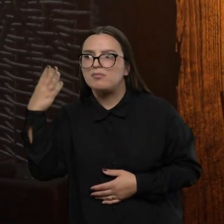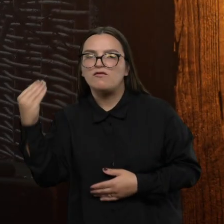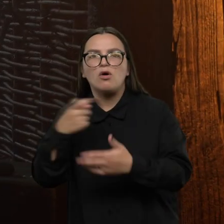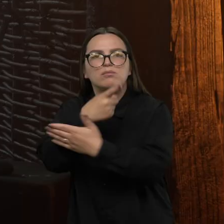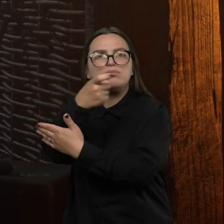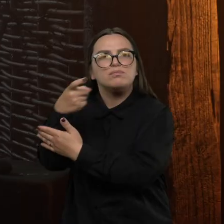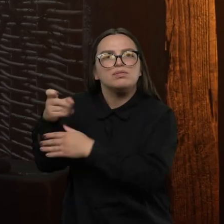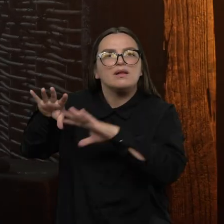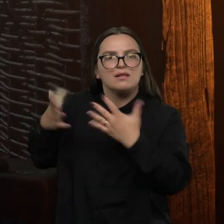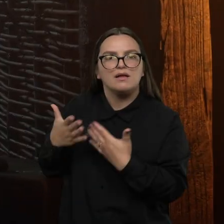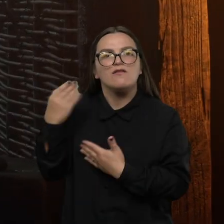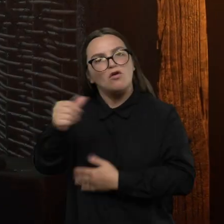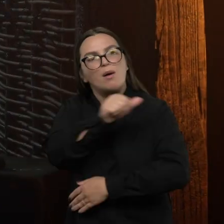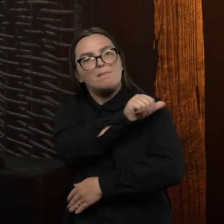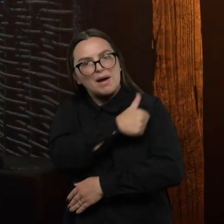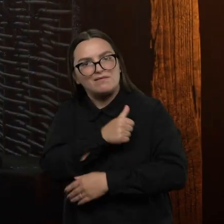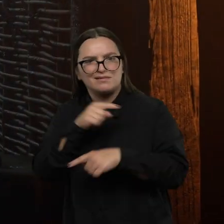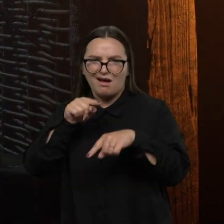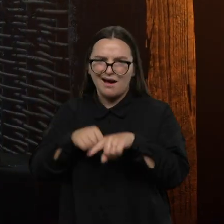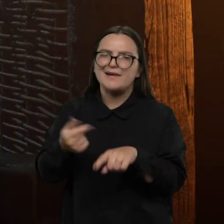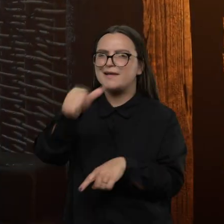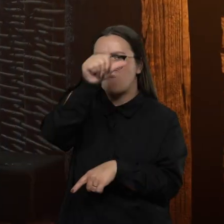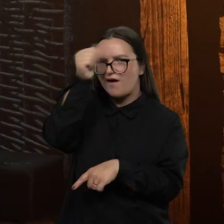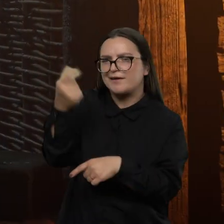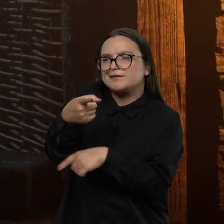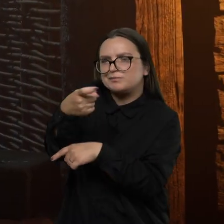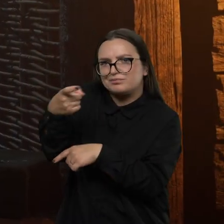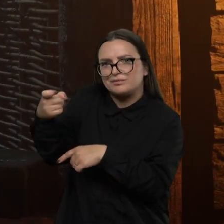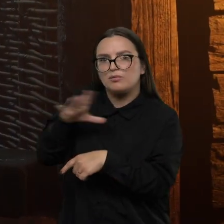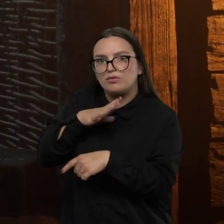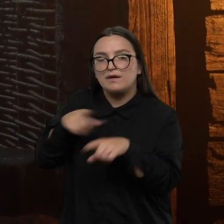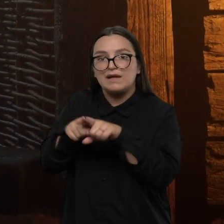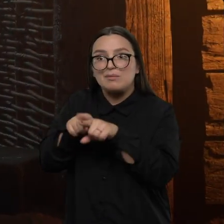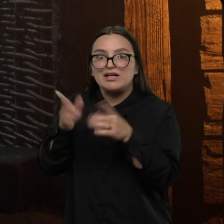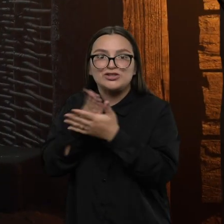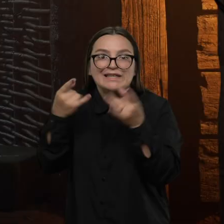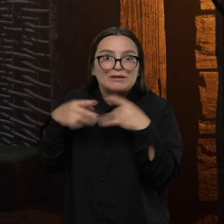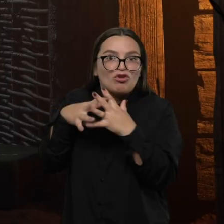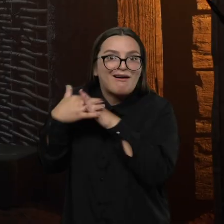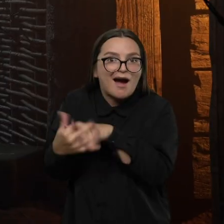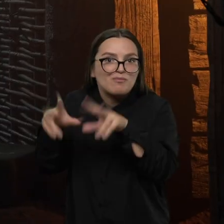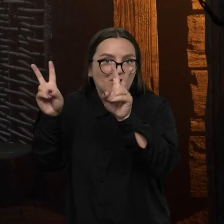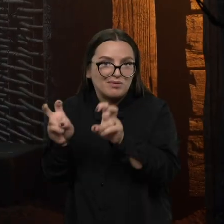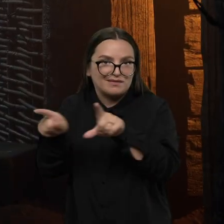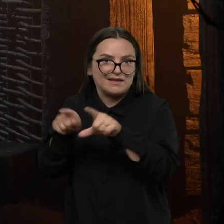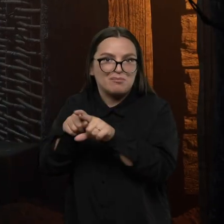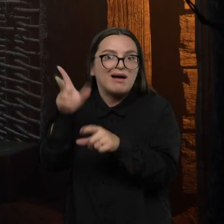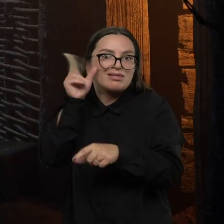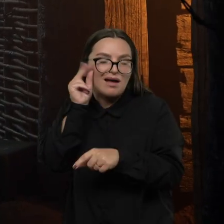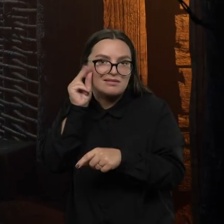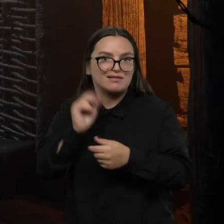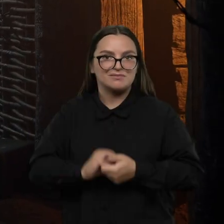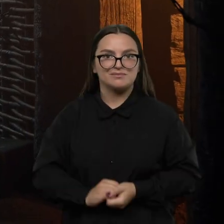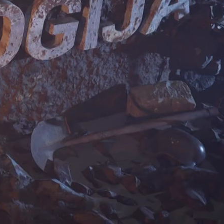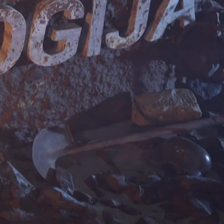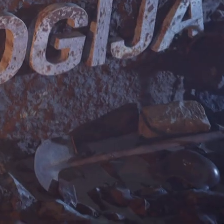Dažniausiai tai jų pavardės, kartais ir vardai, kai kada net gimtojo kaimo pavadinimas, pasirašymo